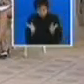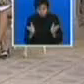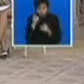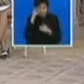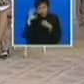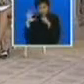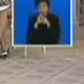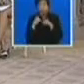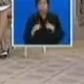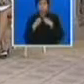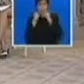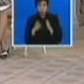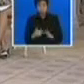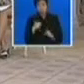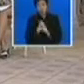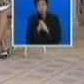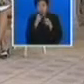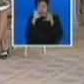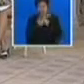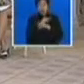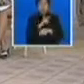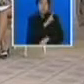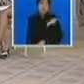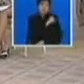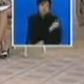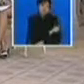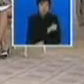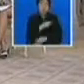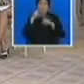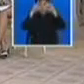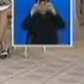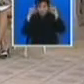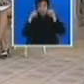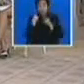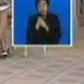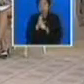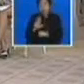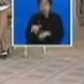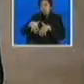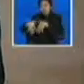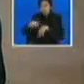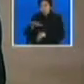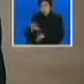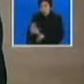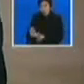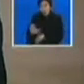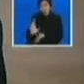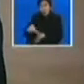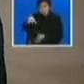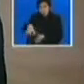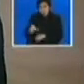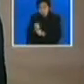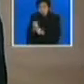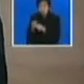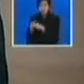ผลิตครูเหมือนกับผลิตหมอพยาบาลในพื้นที่ขาดแคลนทำในท้องถิ่นให้ได ้ นะครับเพราะว่าถ้าเกิดท้องถิ่นเข้ามารับผิดช